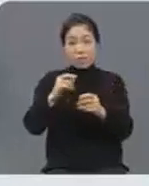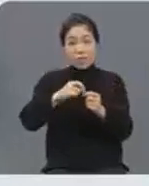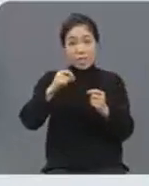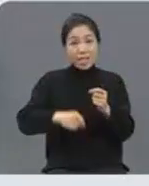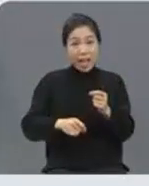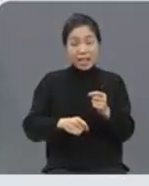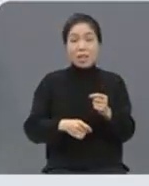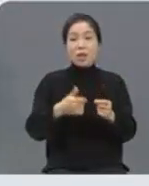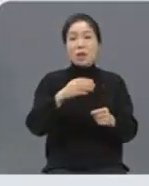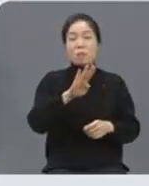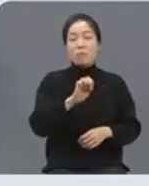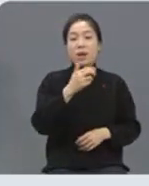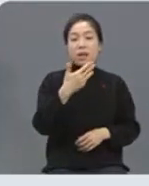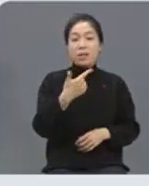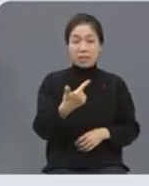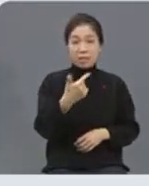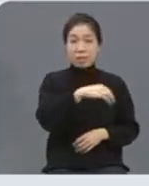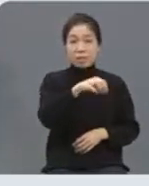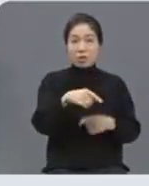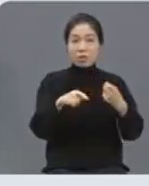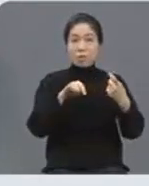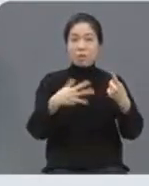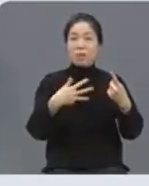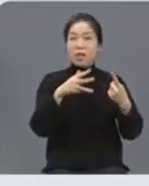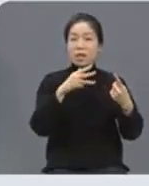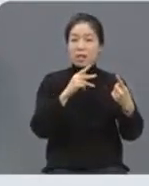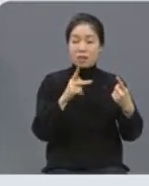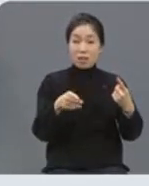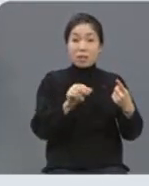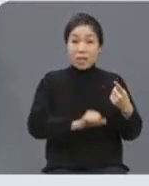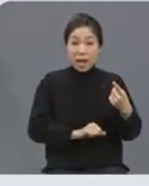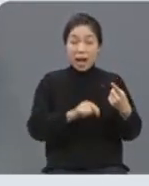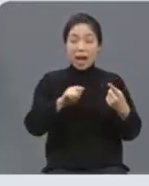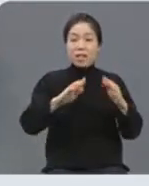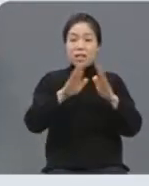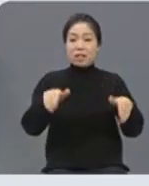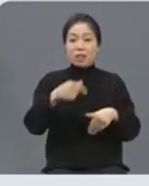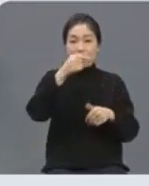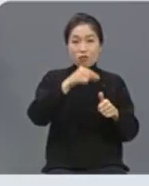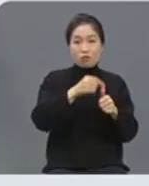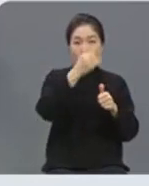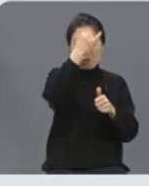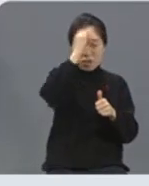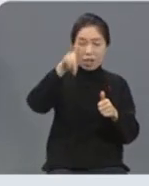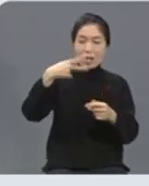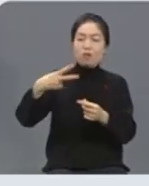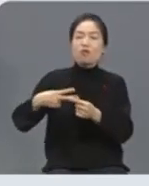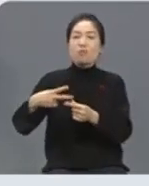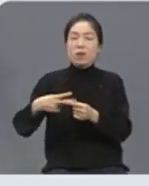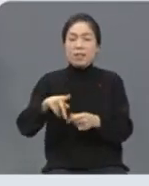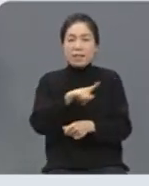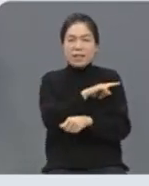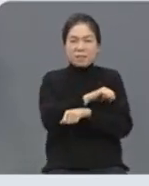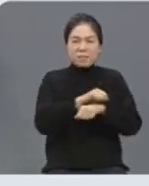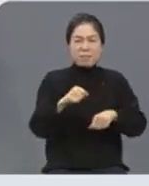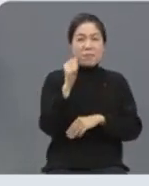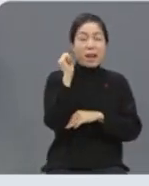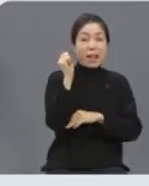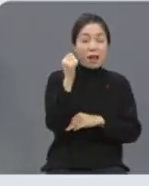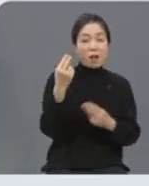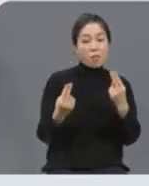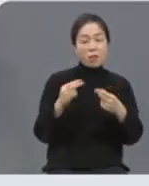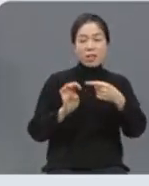46 농가의 11.8x 전남에서는 구의 다음으로 재배 면적이 가장 작고 규모가 가장 큰 영과 비교하면